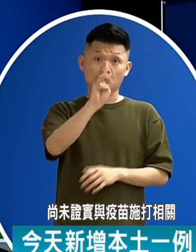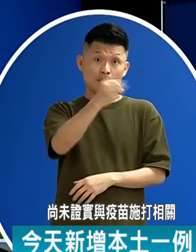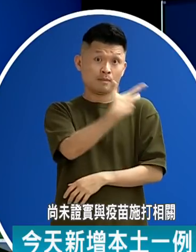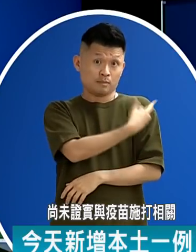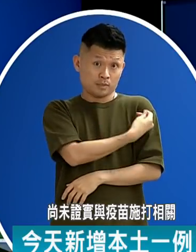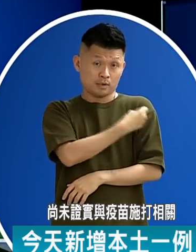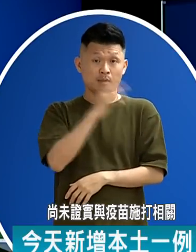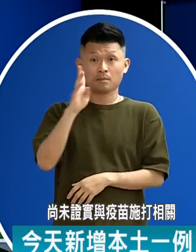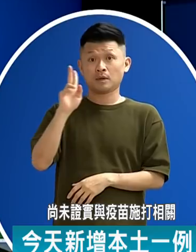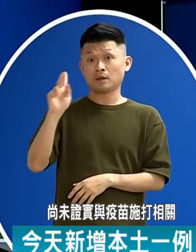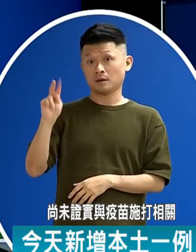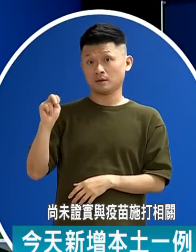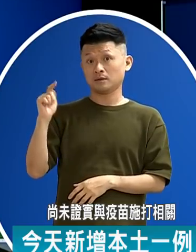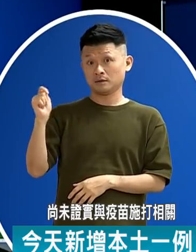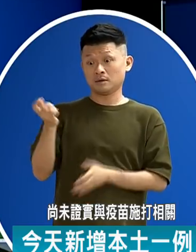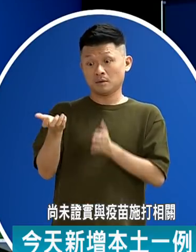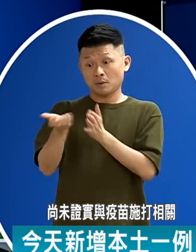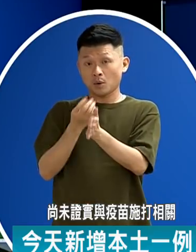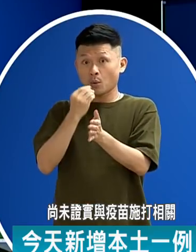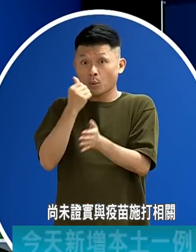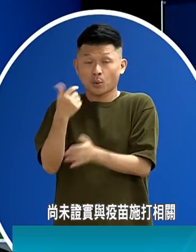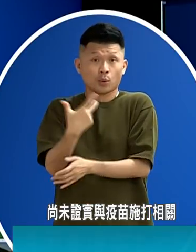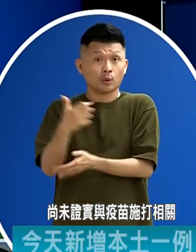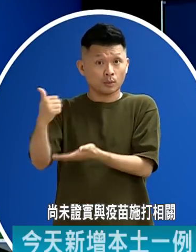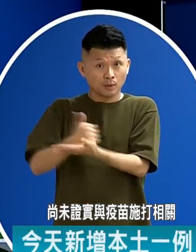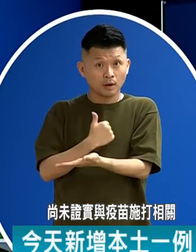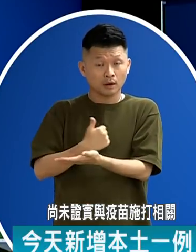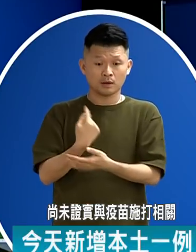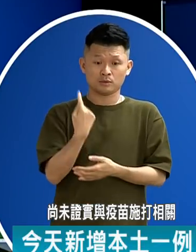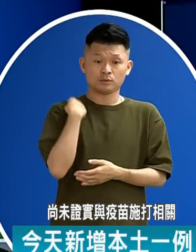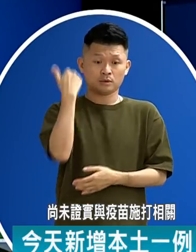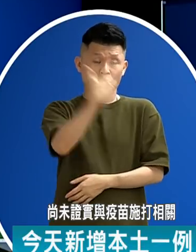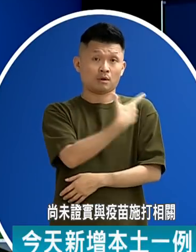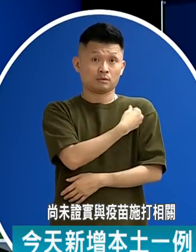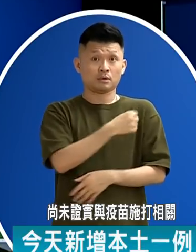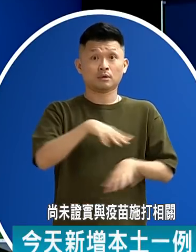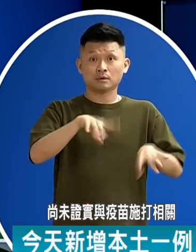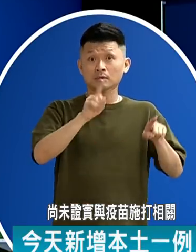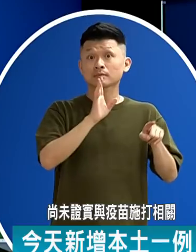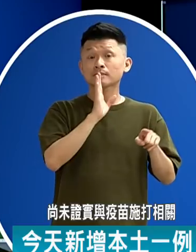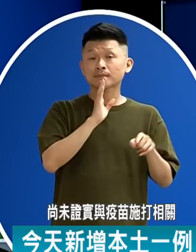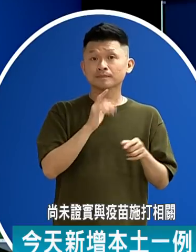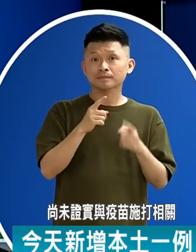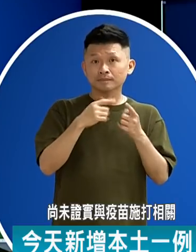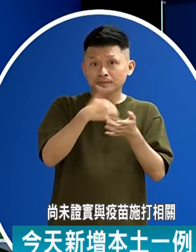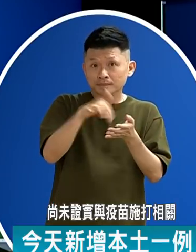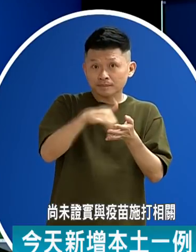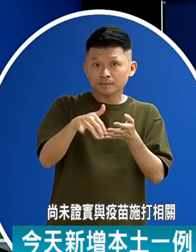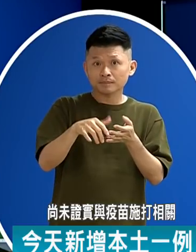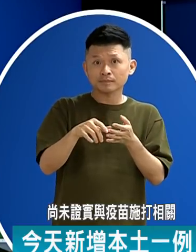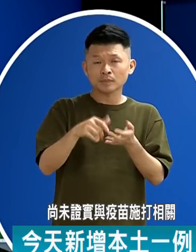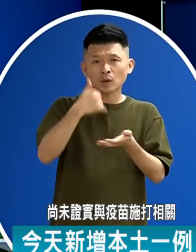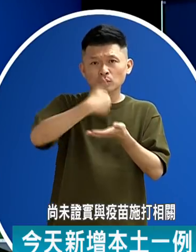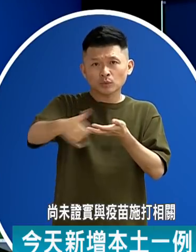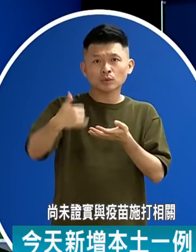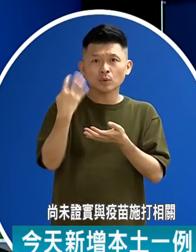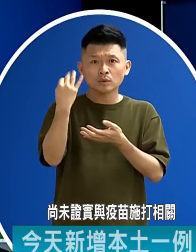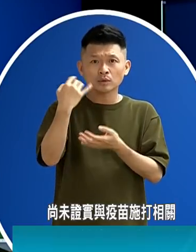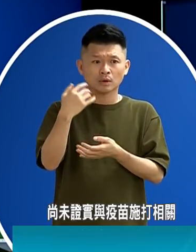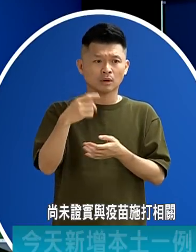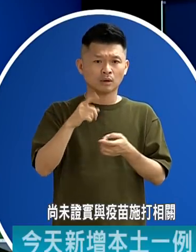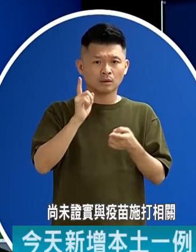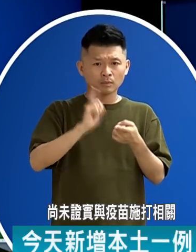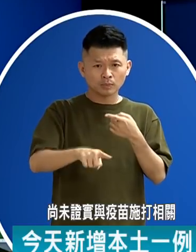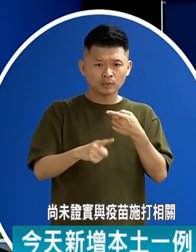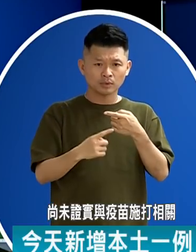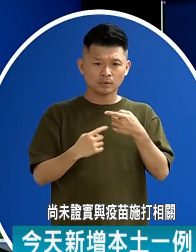会提前到货？第二个问题是，昨天首日开打高端，那根据指挥中心统计，有多少剂是被退货的？不良率是多